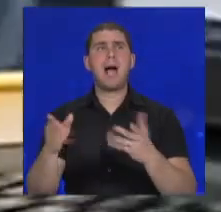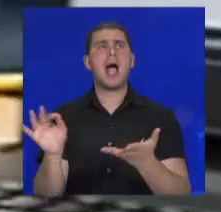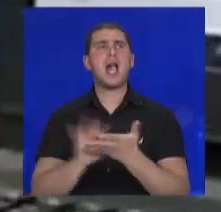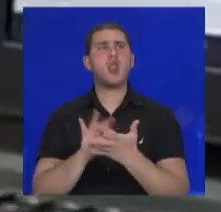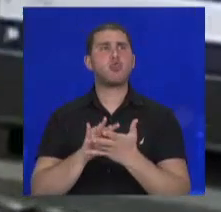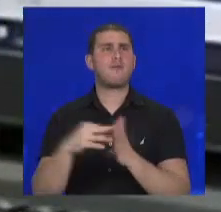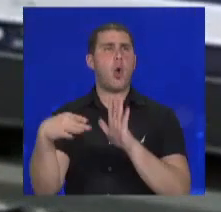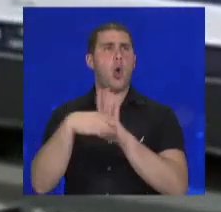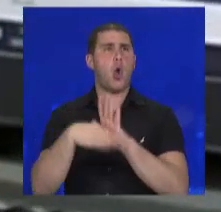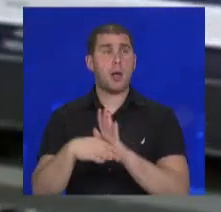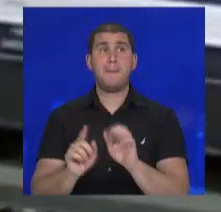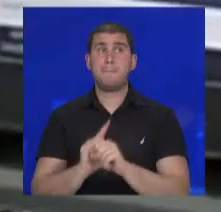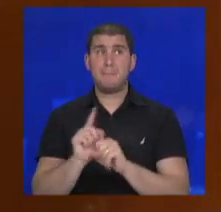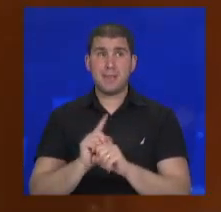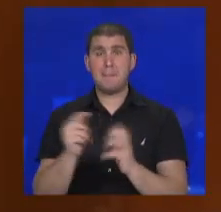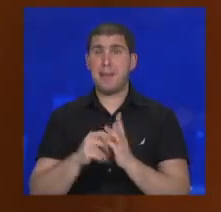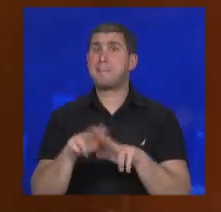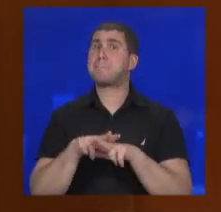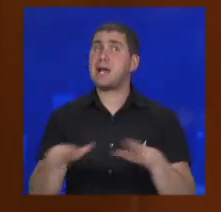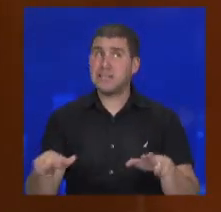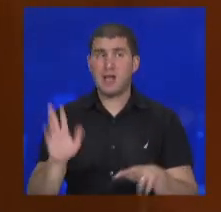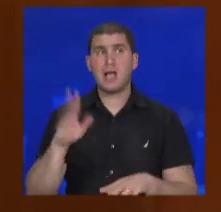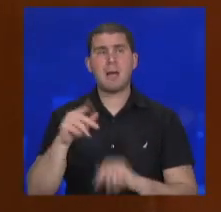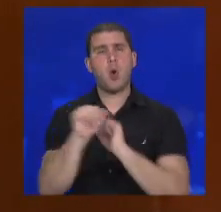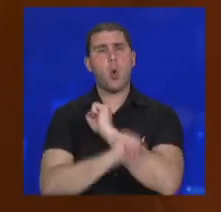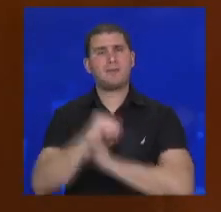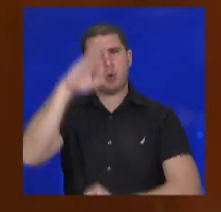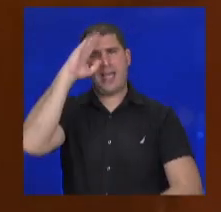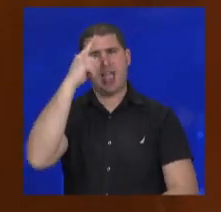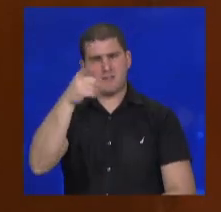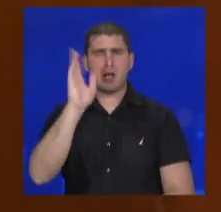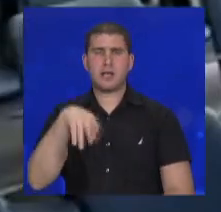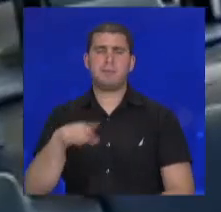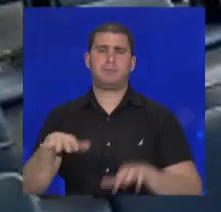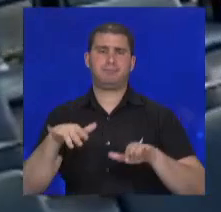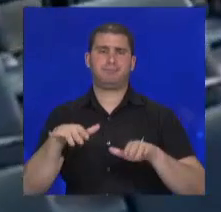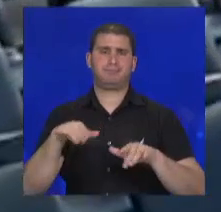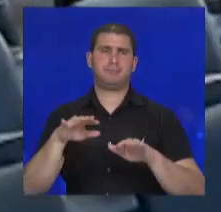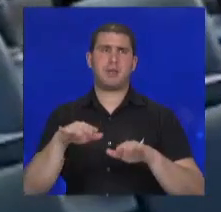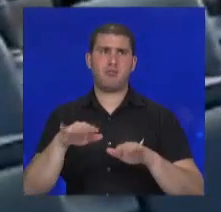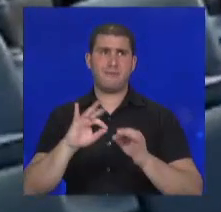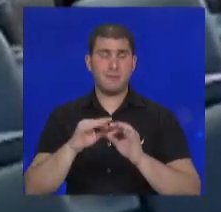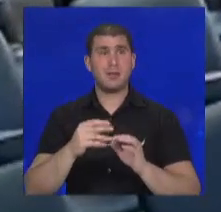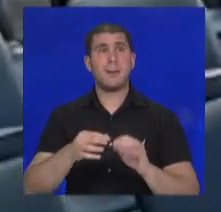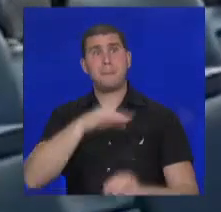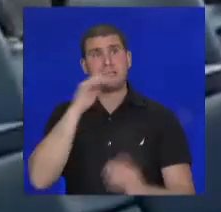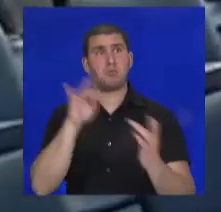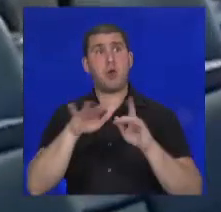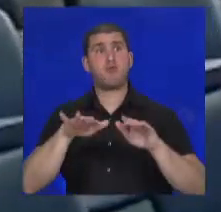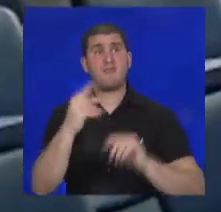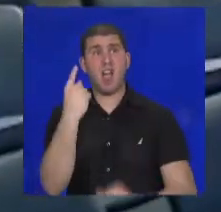שכתוב בחוק. בינתיים, בשל המצב, גם באוניברסיטת חיפה עברו ללימוד מקוון, מרצה מול מחשב